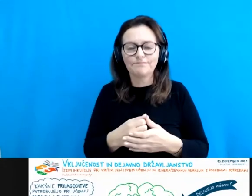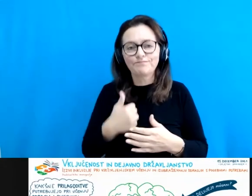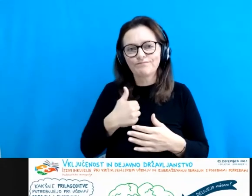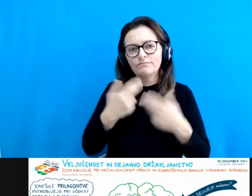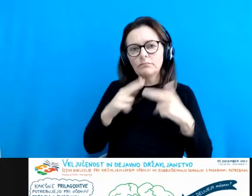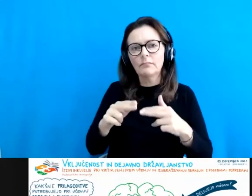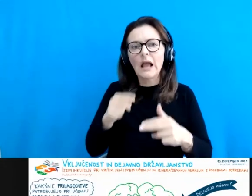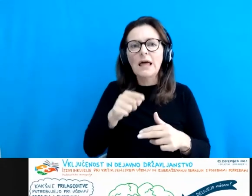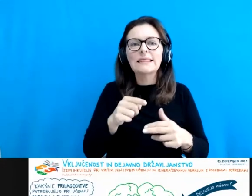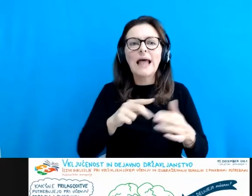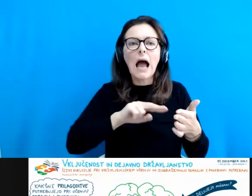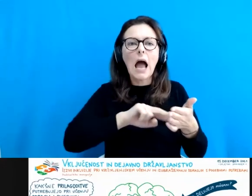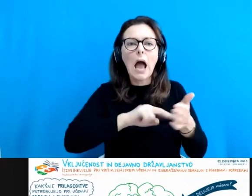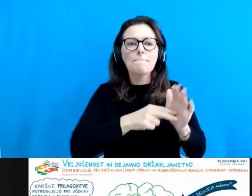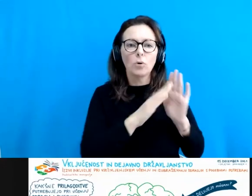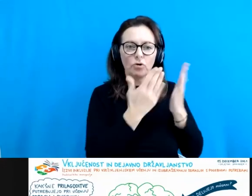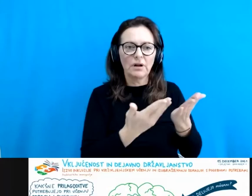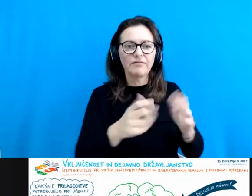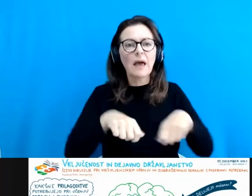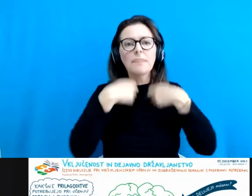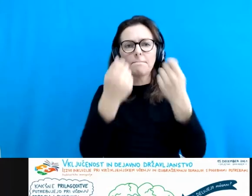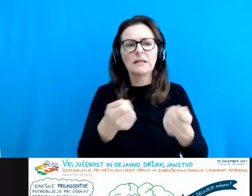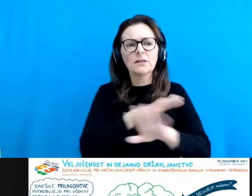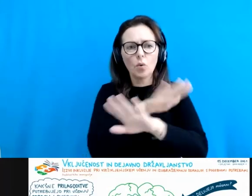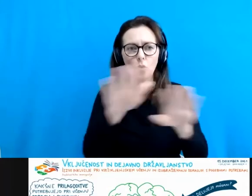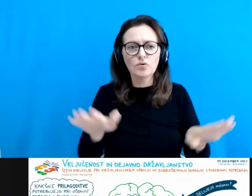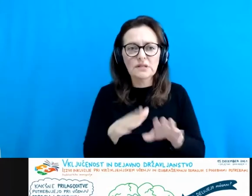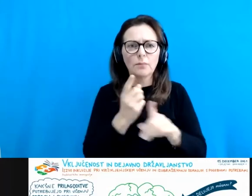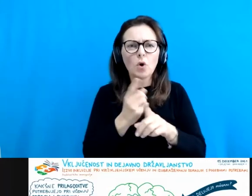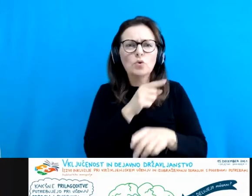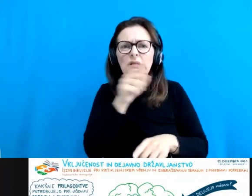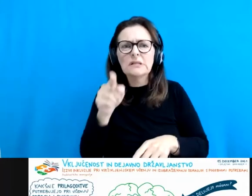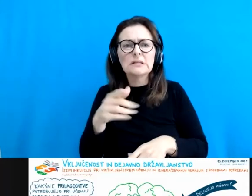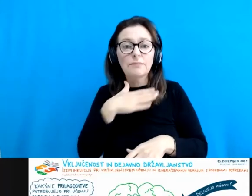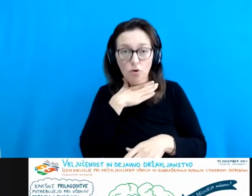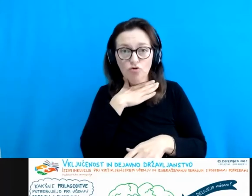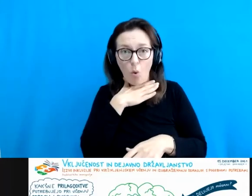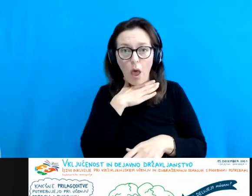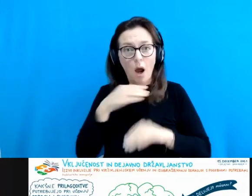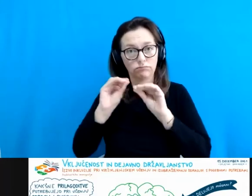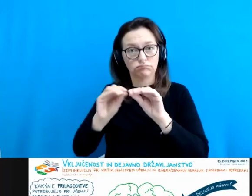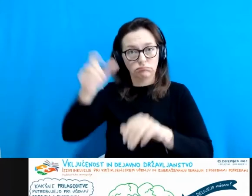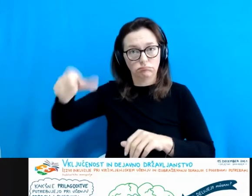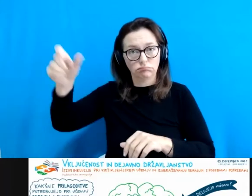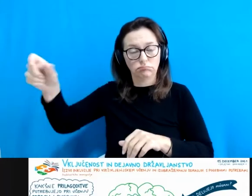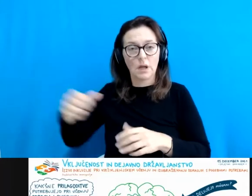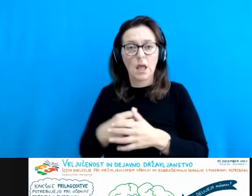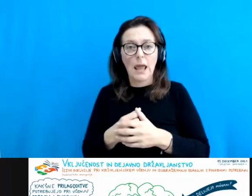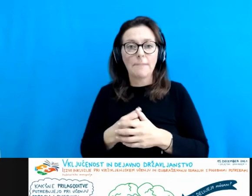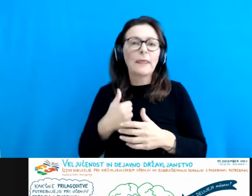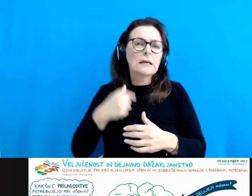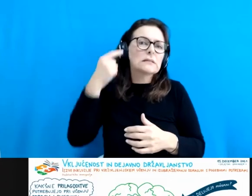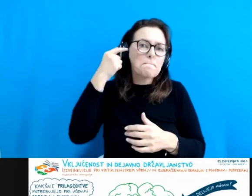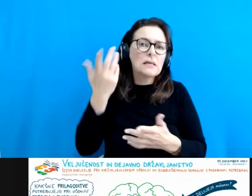pravzaprav namenjena vsem, tudi tistim, ki so na šolah, predvsem izobraževalcem. Tako da jaz mislim,